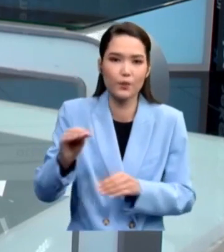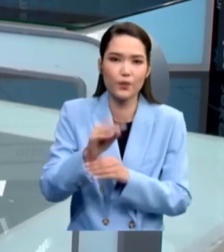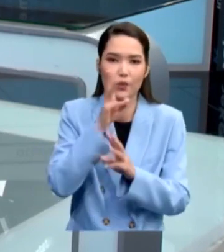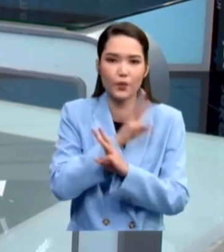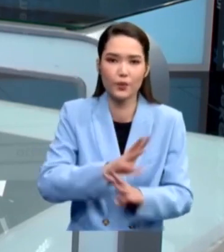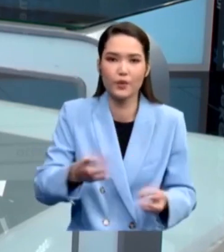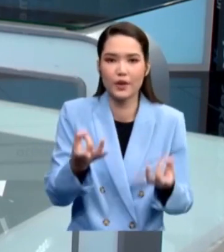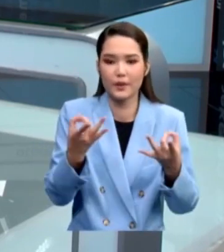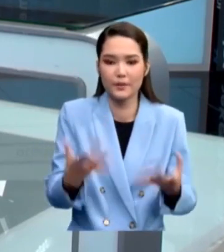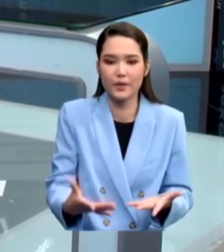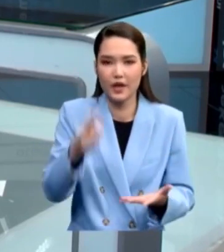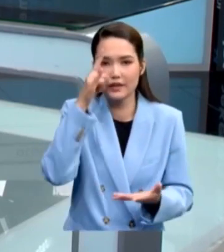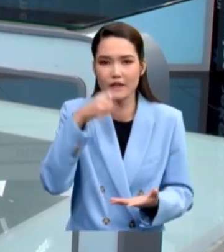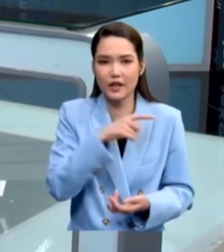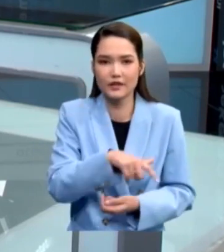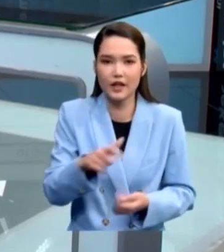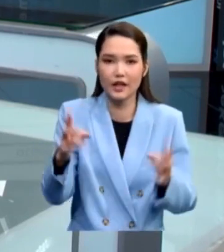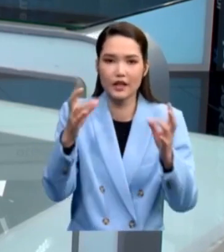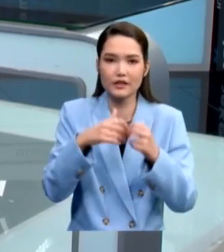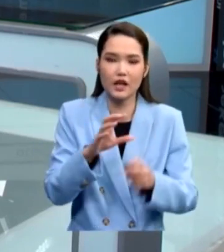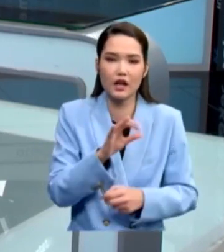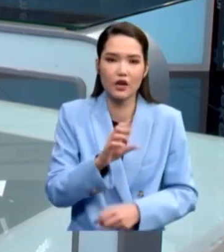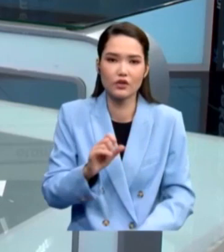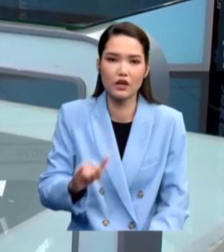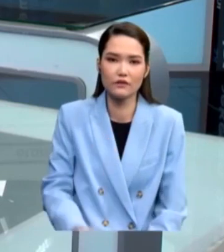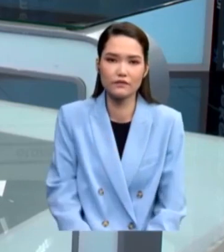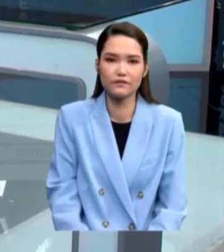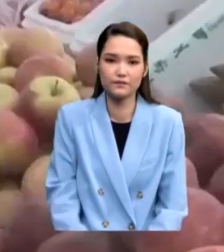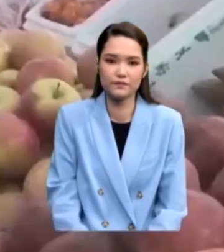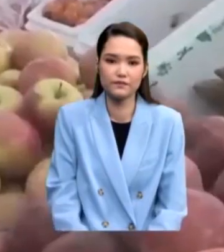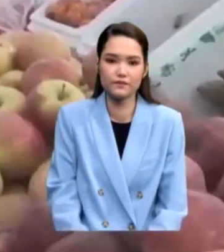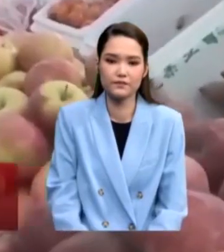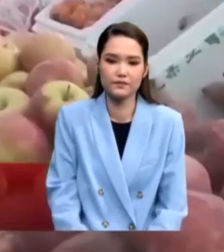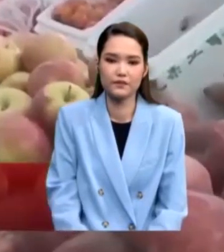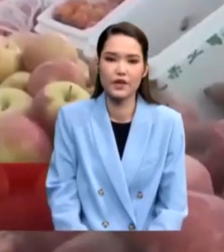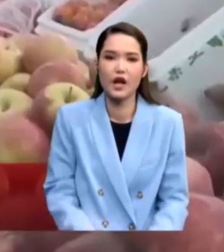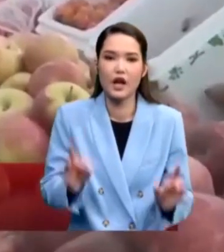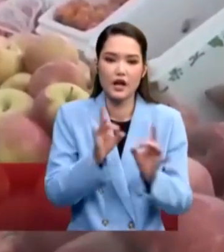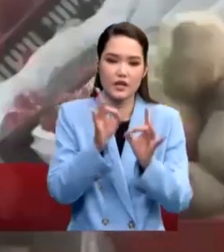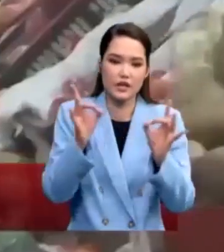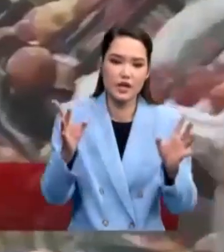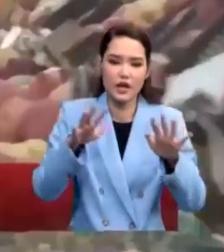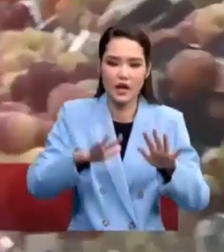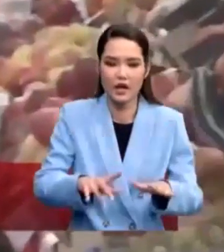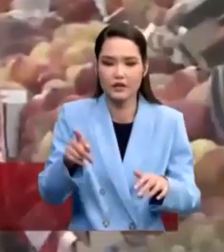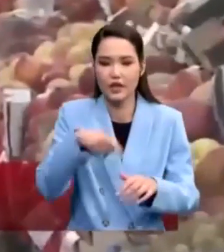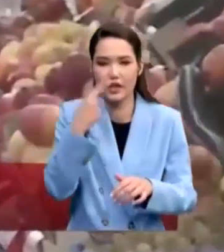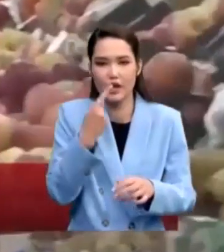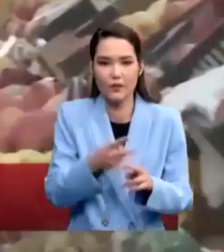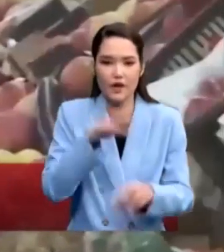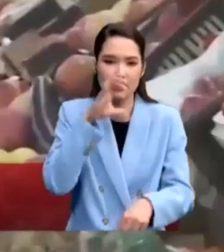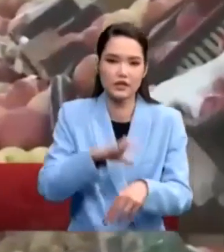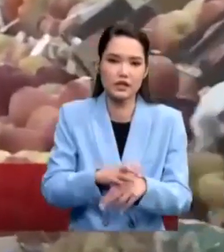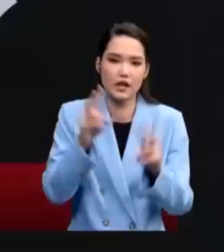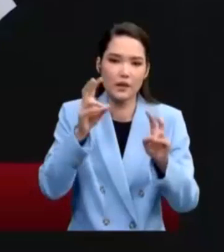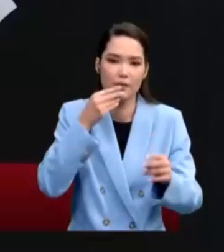счет простых казахстанцев? В теме разбирался Иржан Утепкалиев. Расходы растут, говорят казахстанцы. Это заметно по ценам